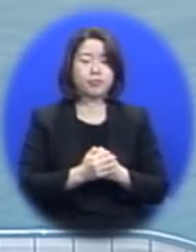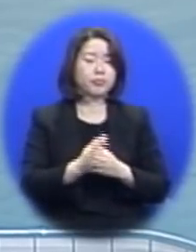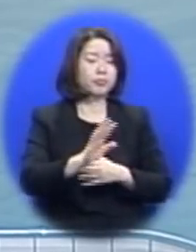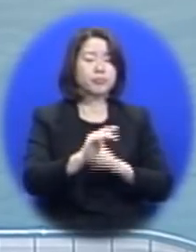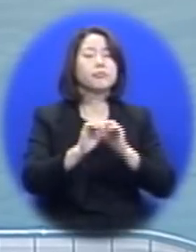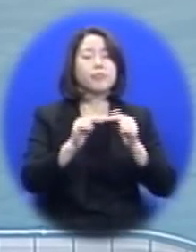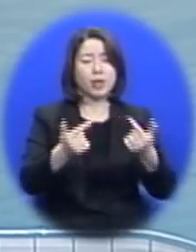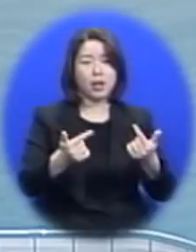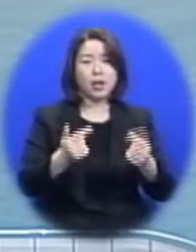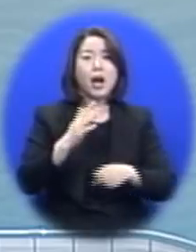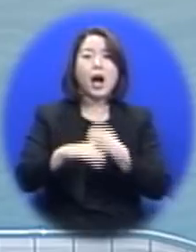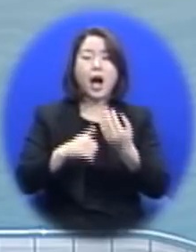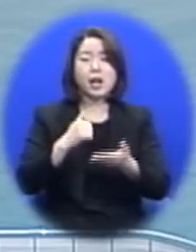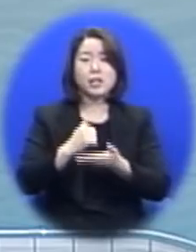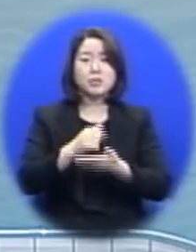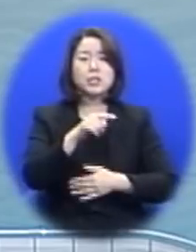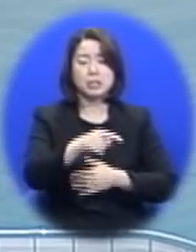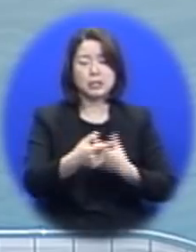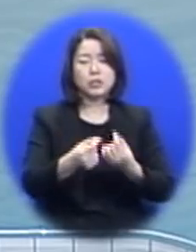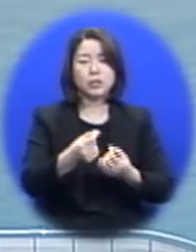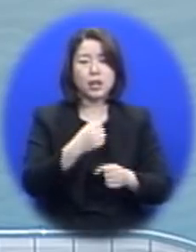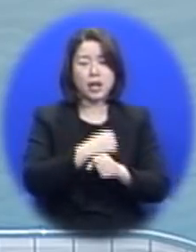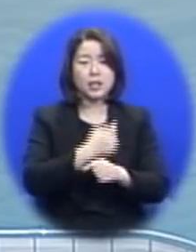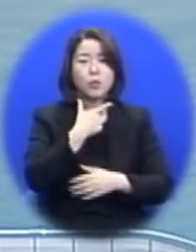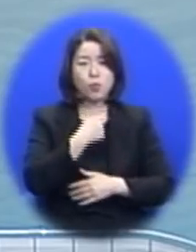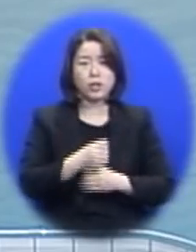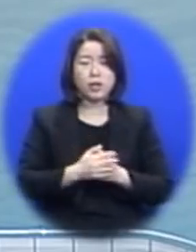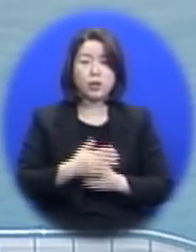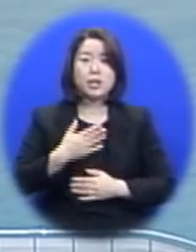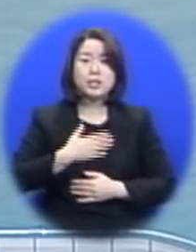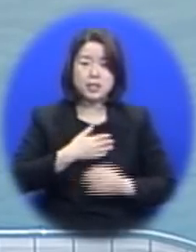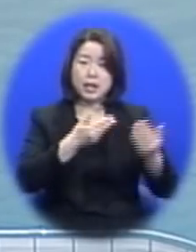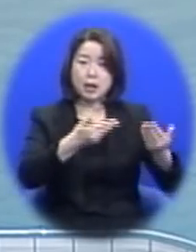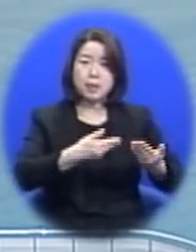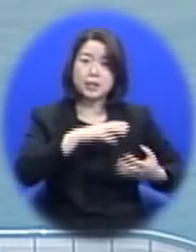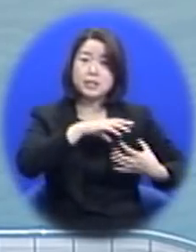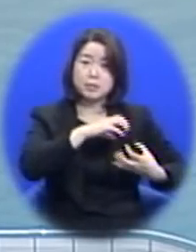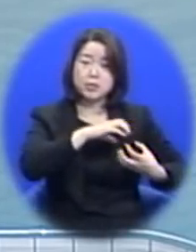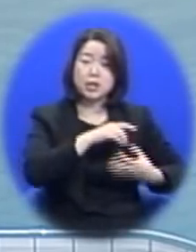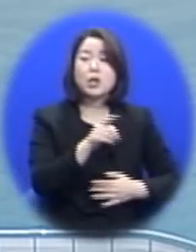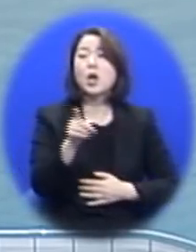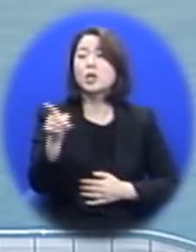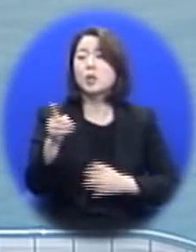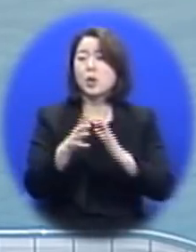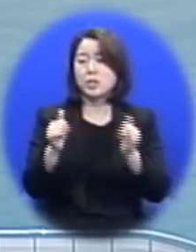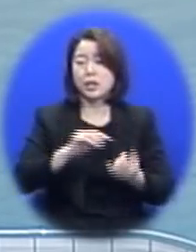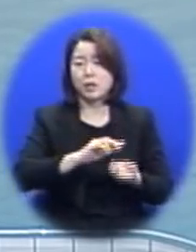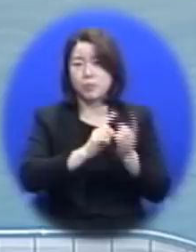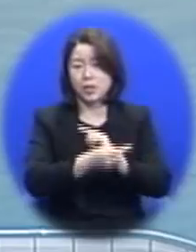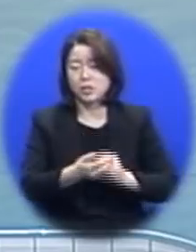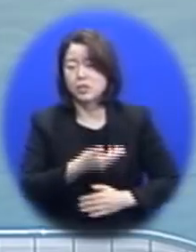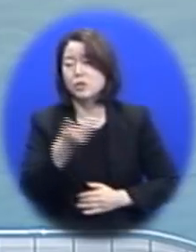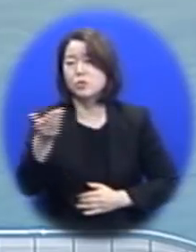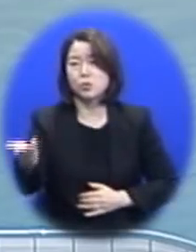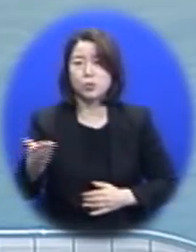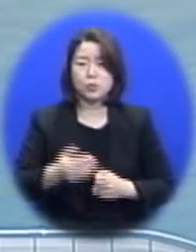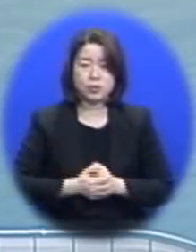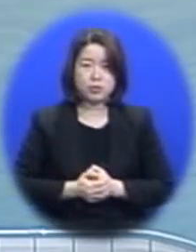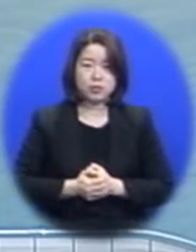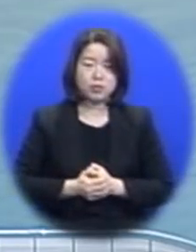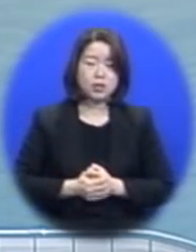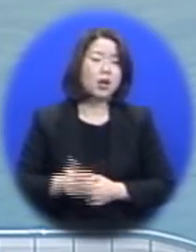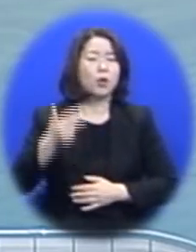아닙니다. 하나님께서 그렇게 하기를 원하십니다. 제 심장을 그 환자에게 주세요. 그리고 일주일